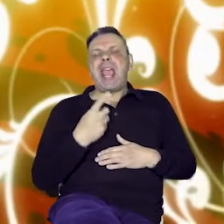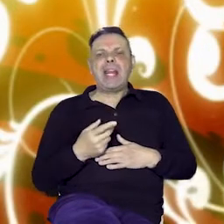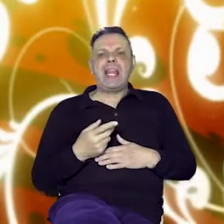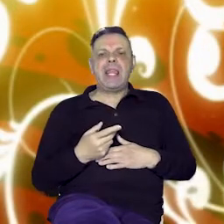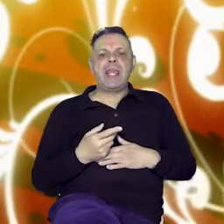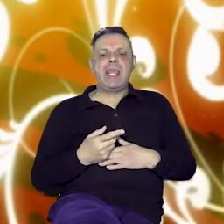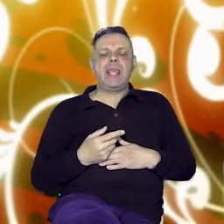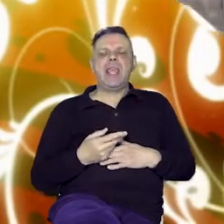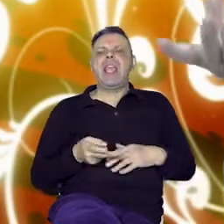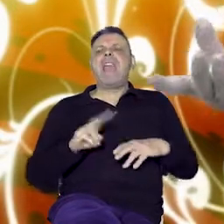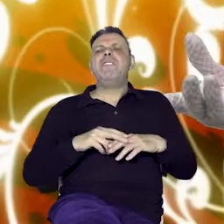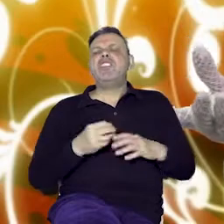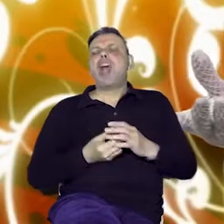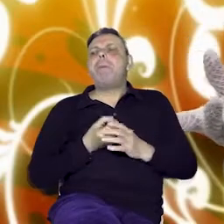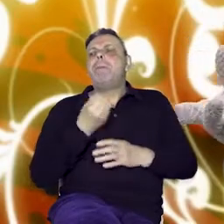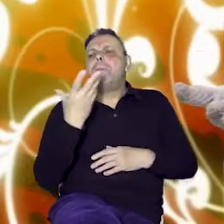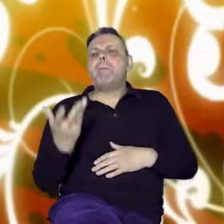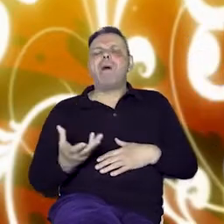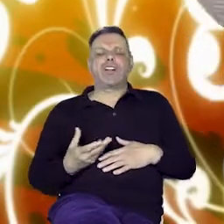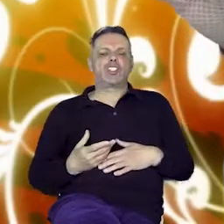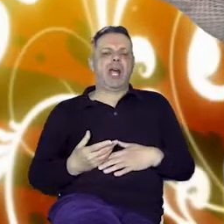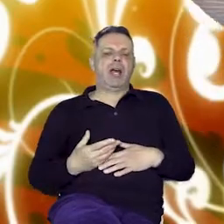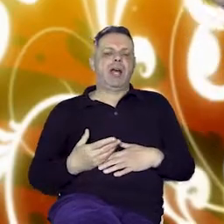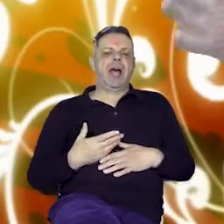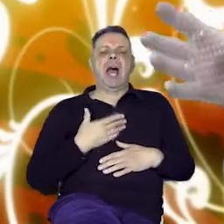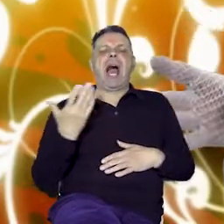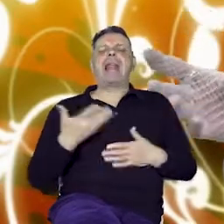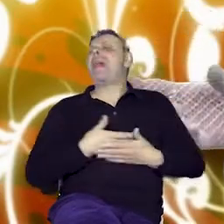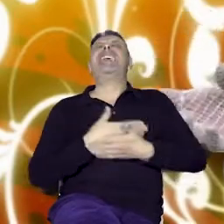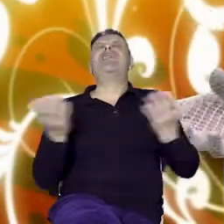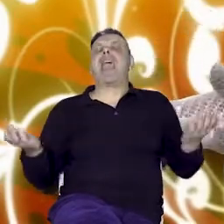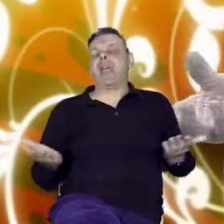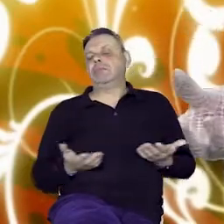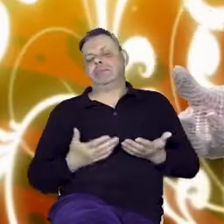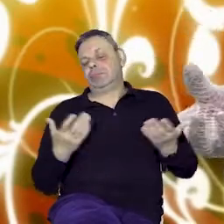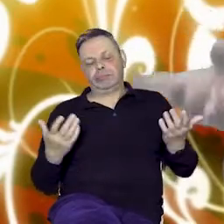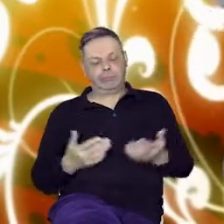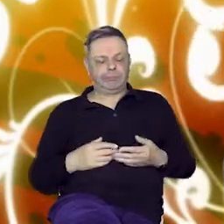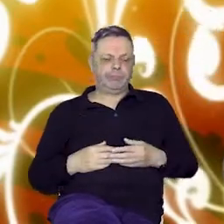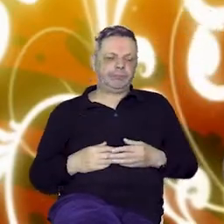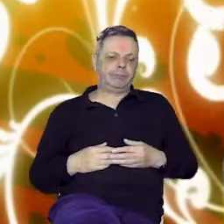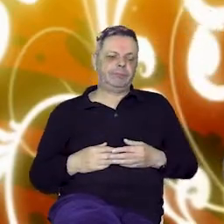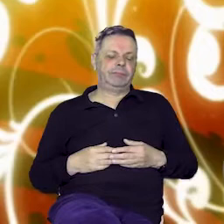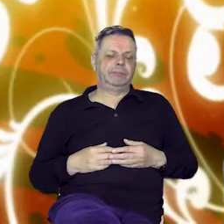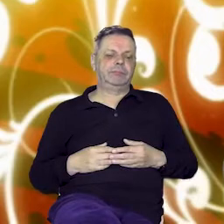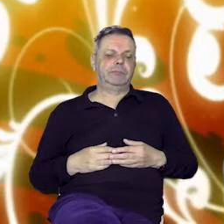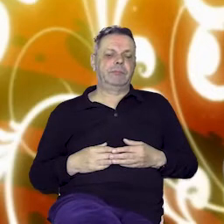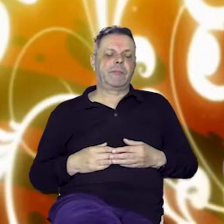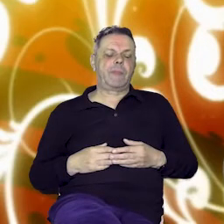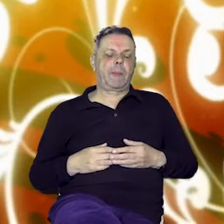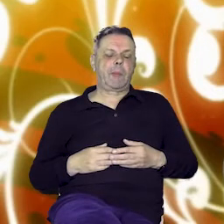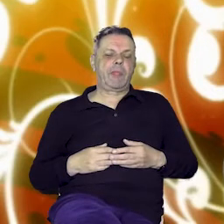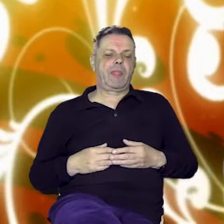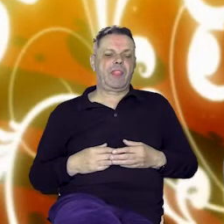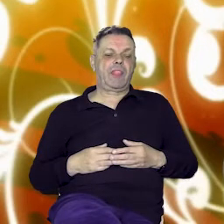povrća, više, ali ne svakakog, ne ono, svoje povrće nije zdravo ni za bubreg, jel tako? Znate što, to opet,